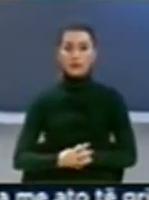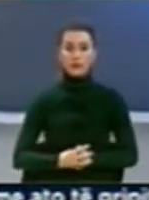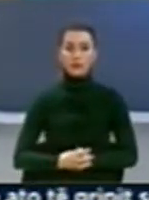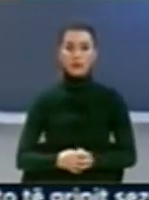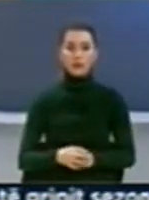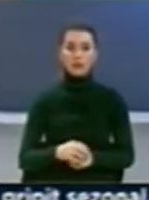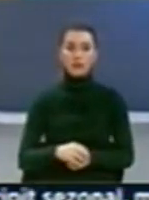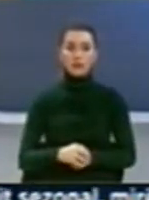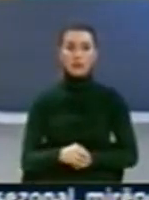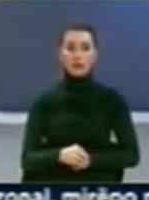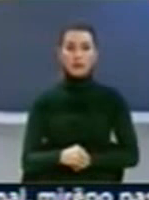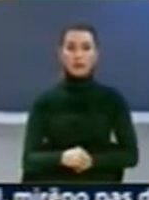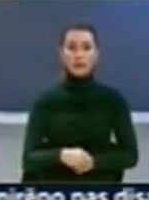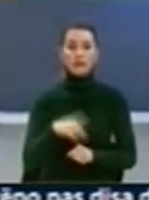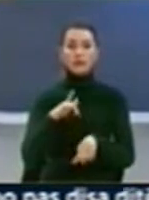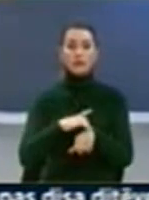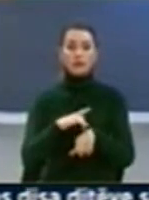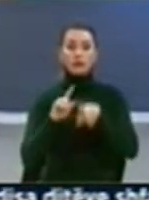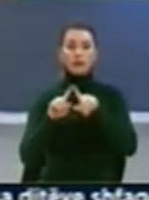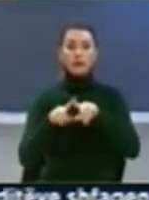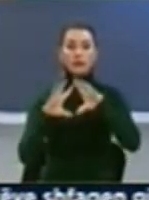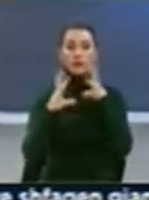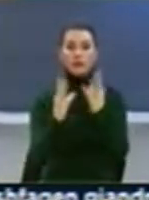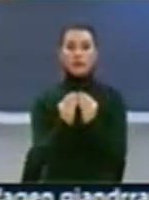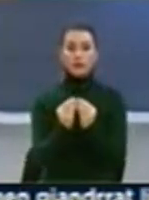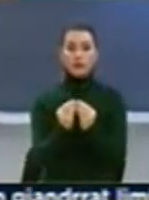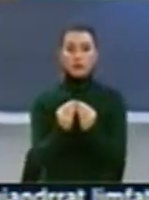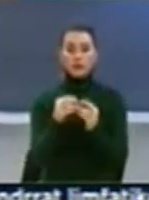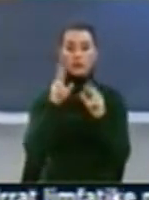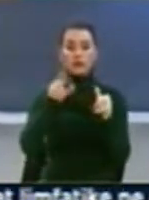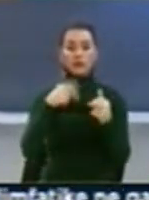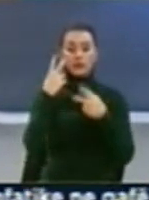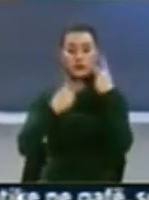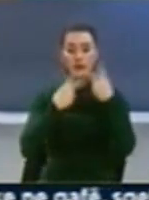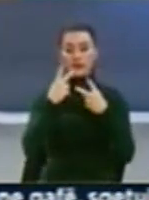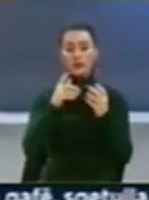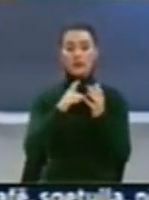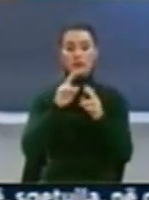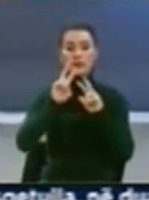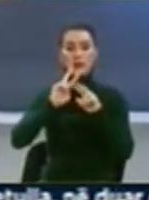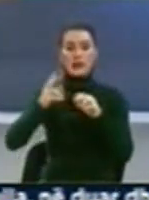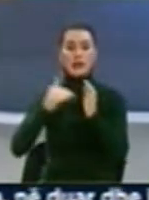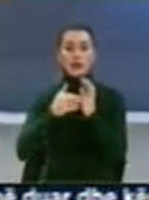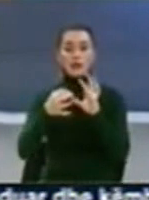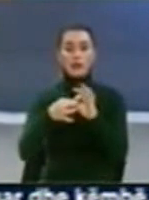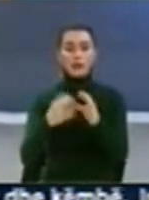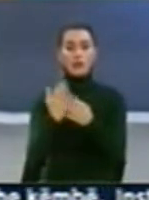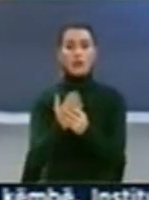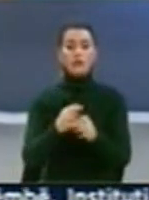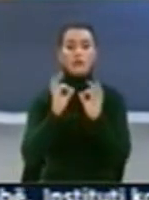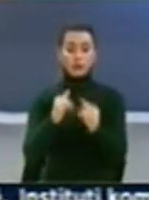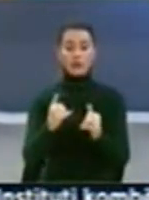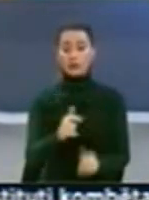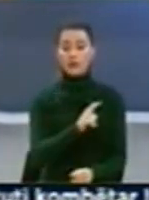Odat e mjekve, farmacistëve, stomatologëve, siç thatë, janë të konstituar, i kanë të konstituar dhe organet tjera për cilësi dhe janë të kompletuar dhe